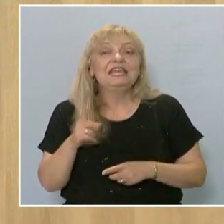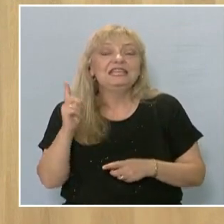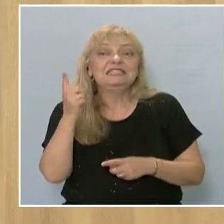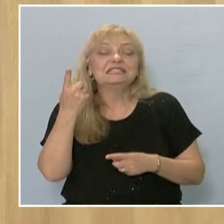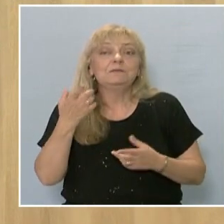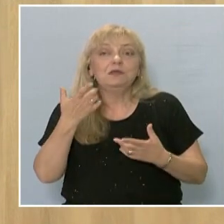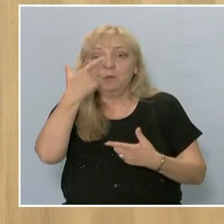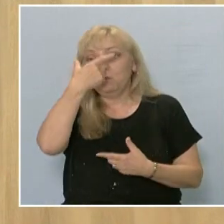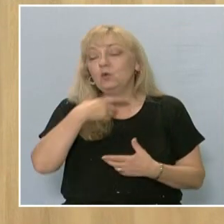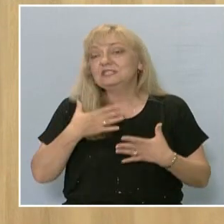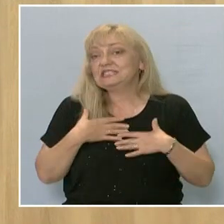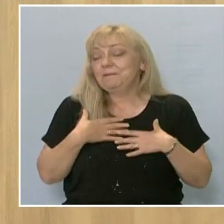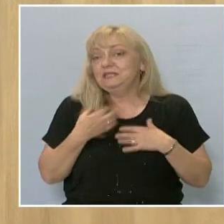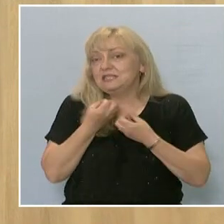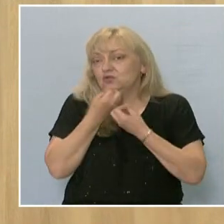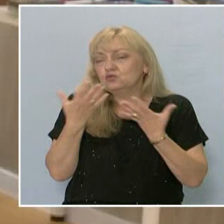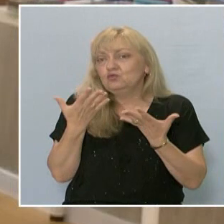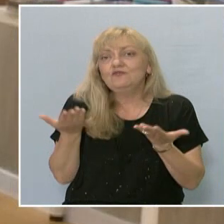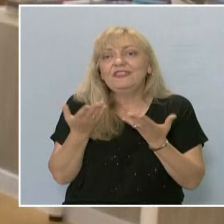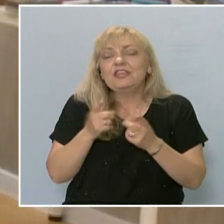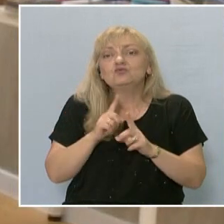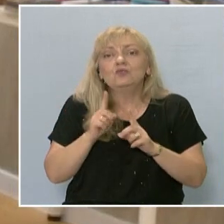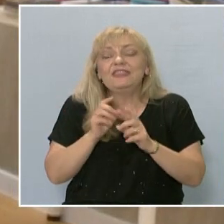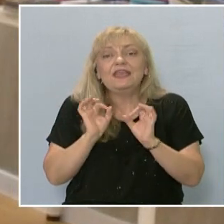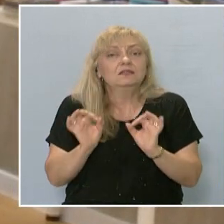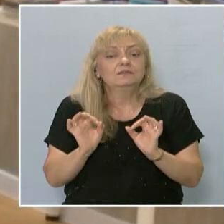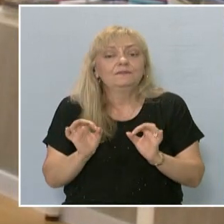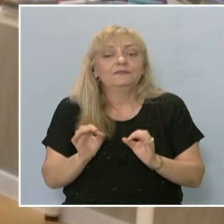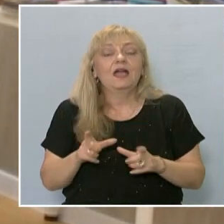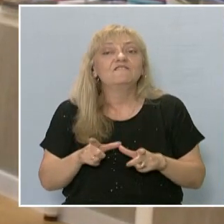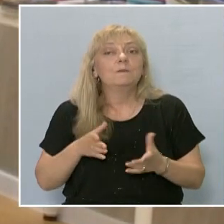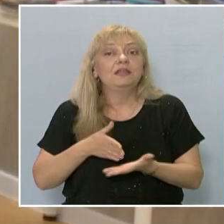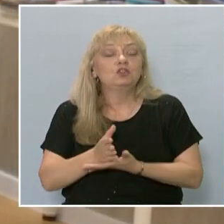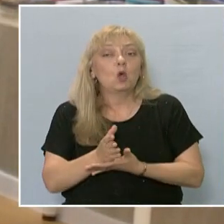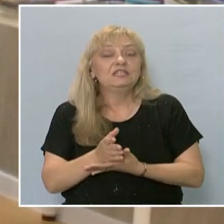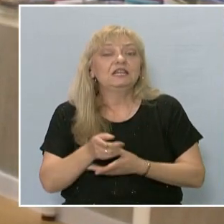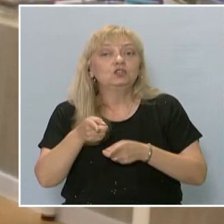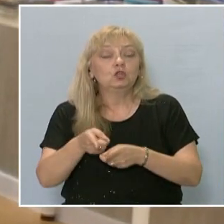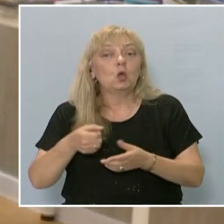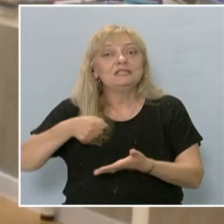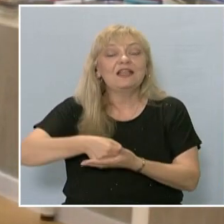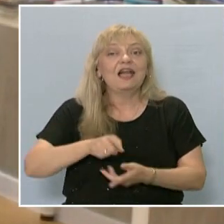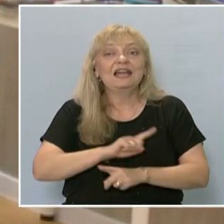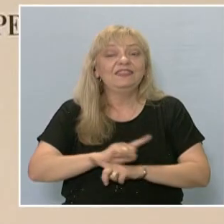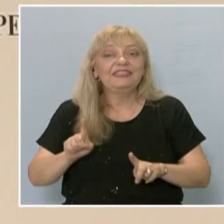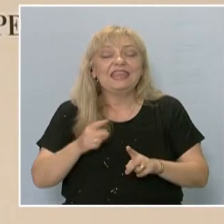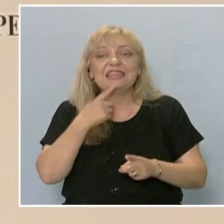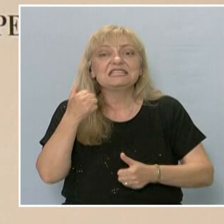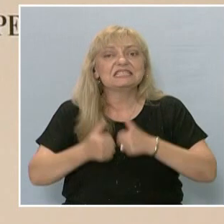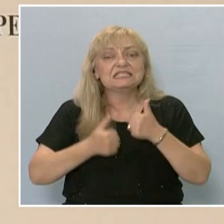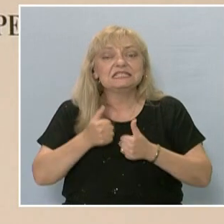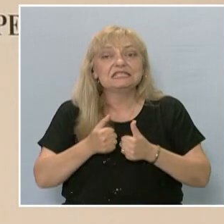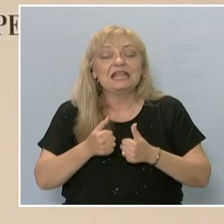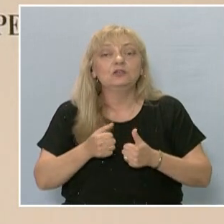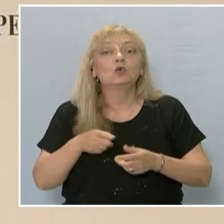са се случва нещо необикновено в методиката си георги лозанов залага не на състезанието на любовта с логичното